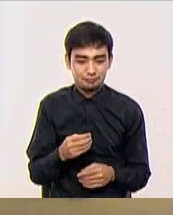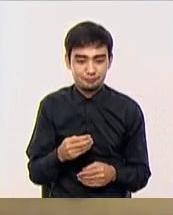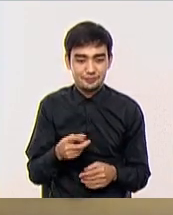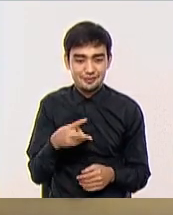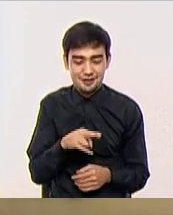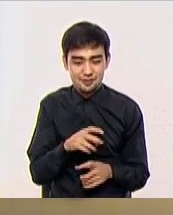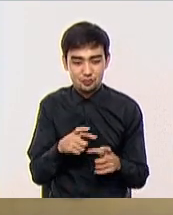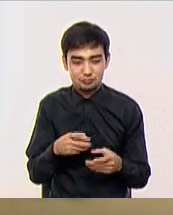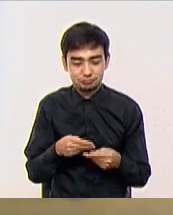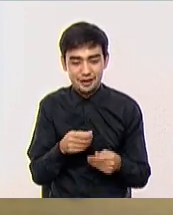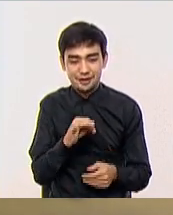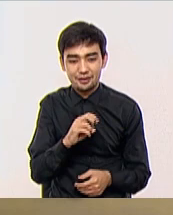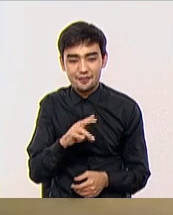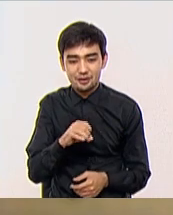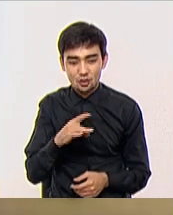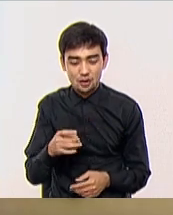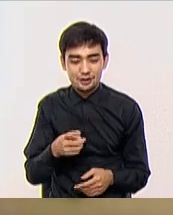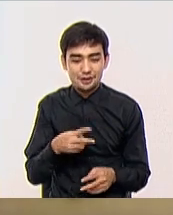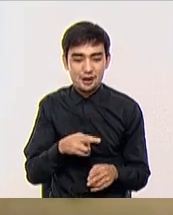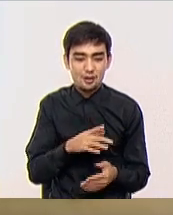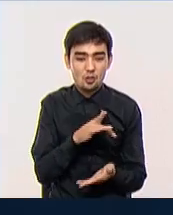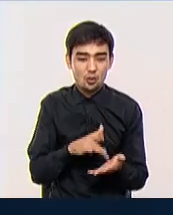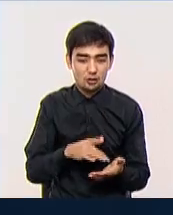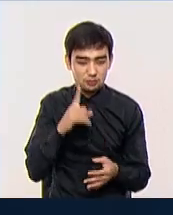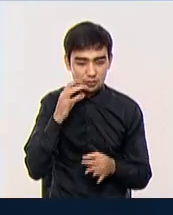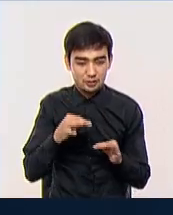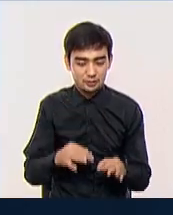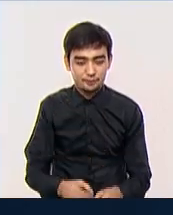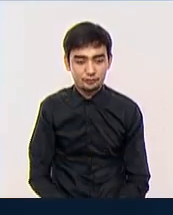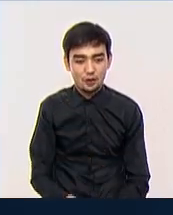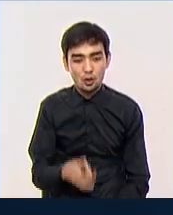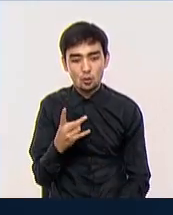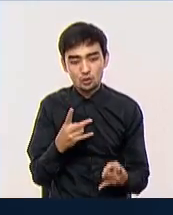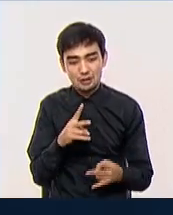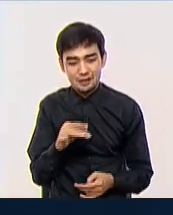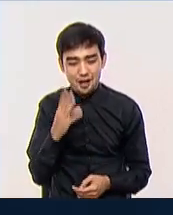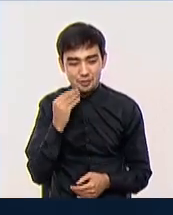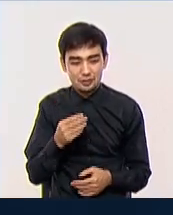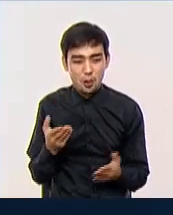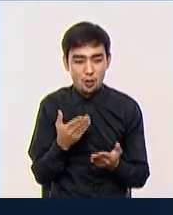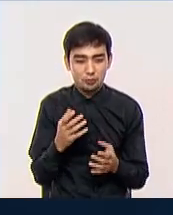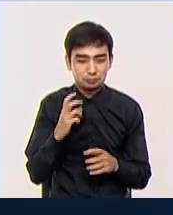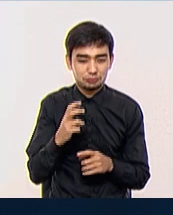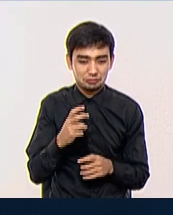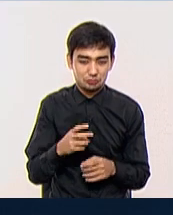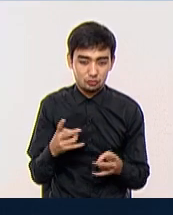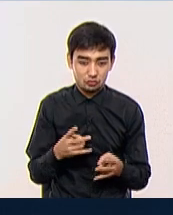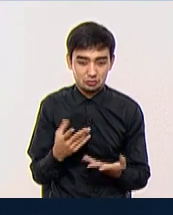для инвесторов и для города проект. Нужен ли Алматы легкорельсовый